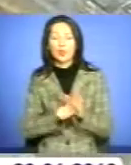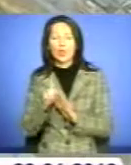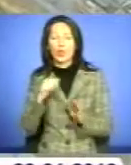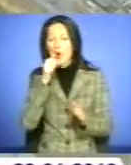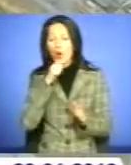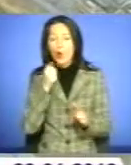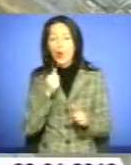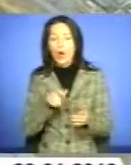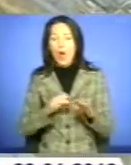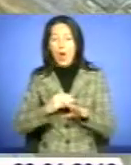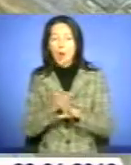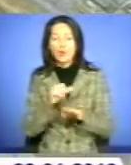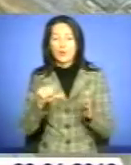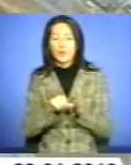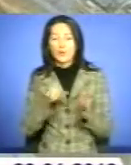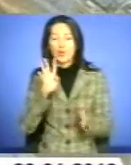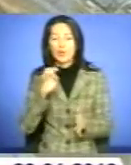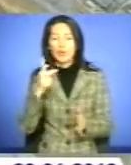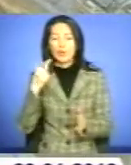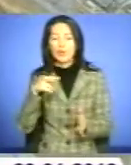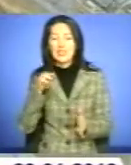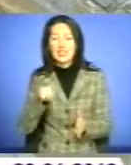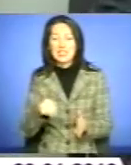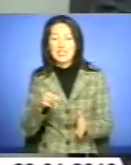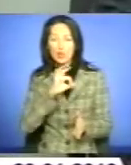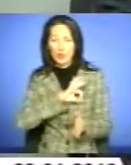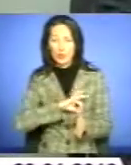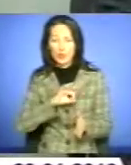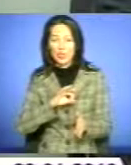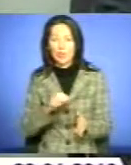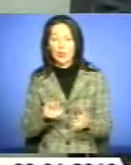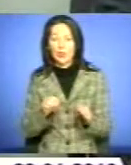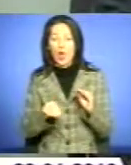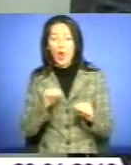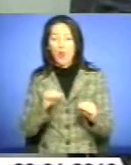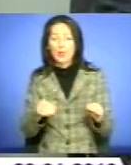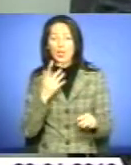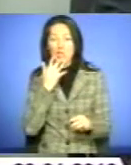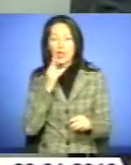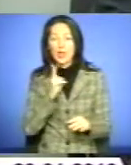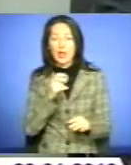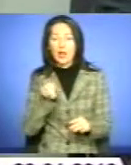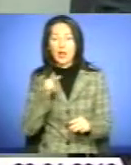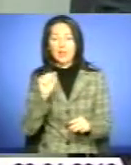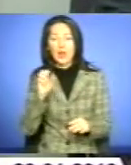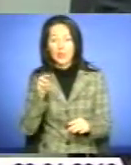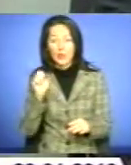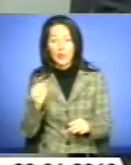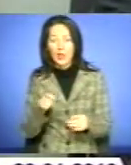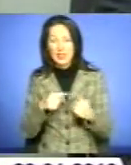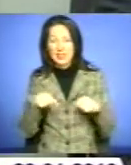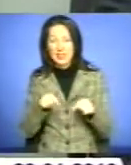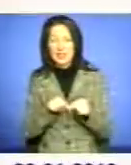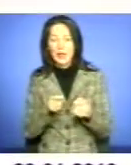земельного відомства, відвідали 420 тисяч користувачів. Попри те, що розробники Національної кадастрової системи максимально спростили